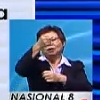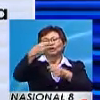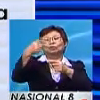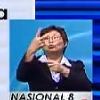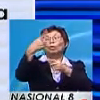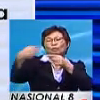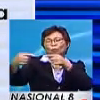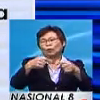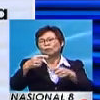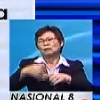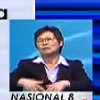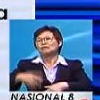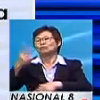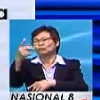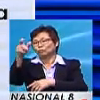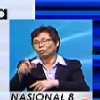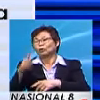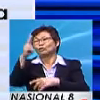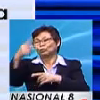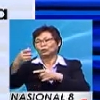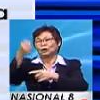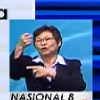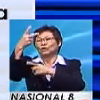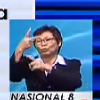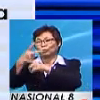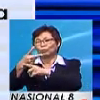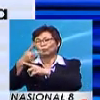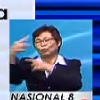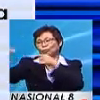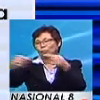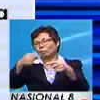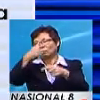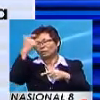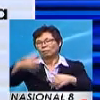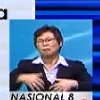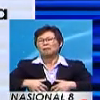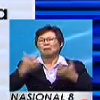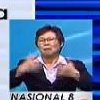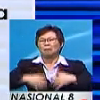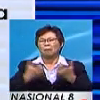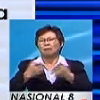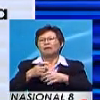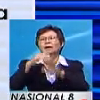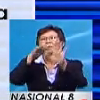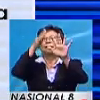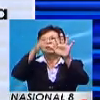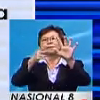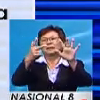ganas terhadap pemain lawan pada aksi piala FA di kanga 5 Mac lalu